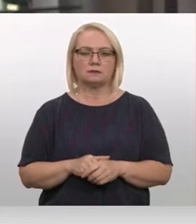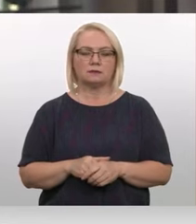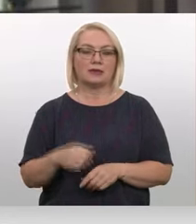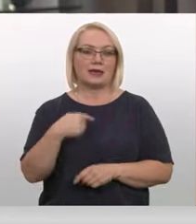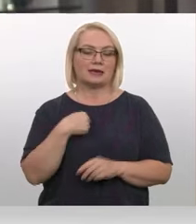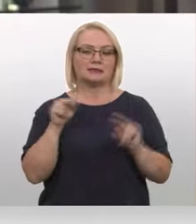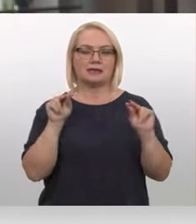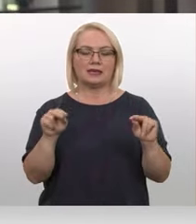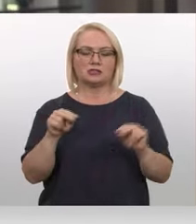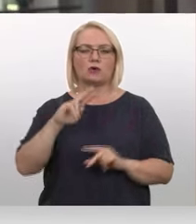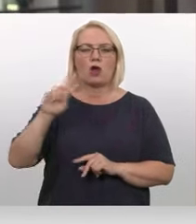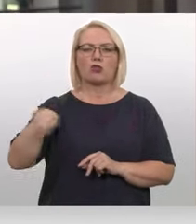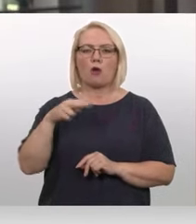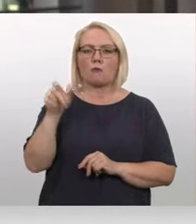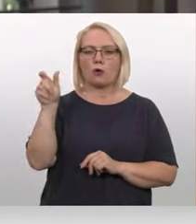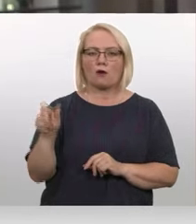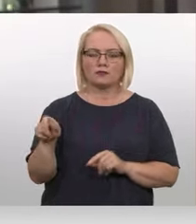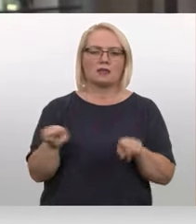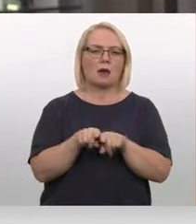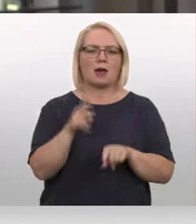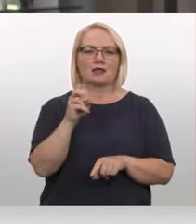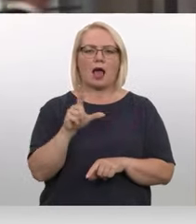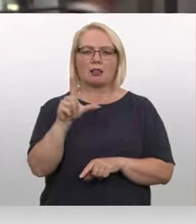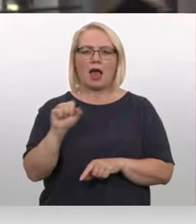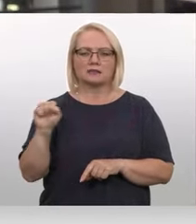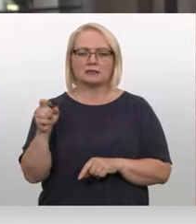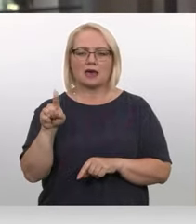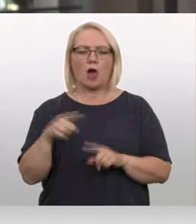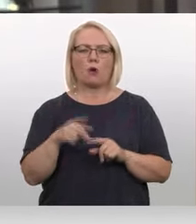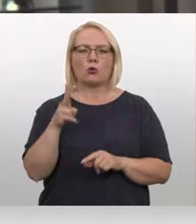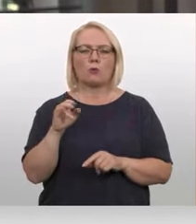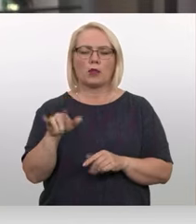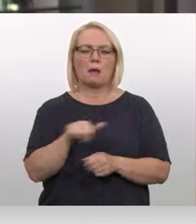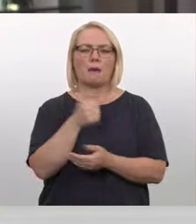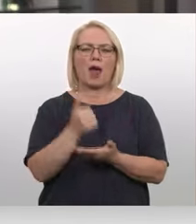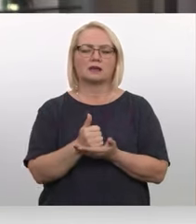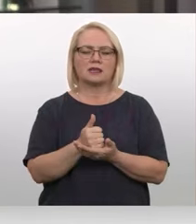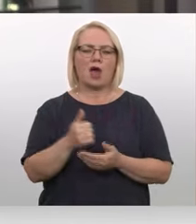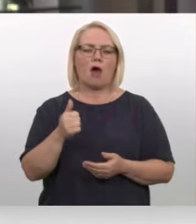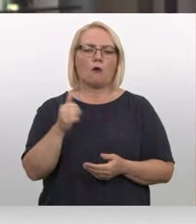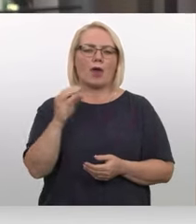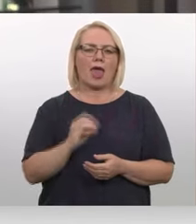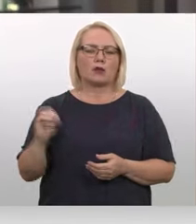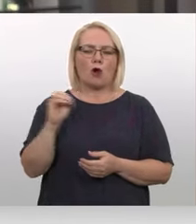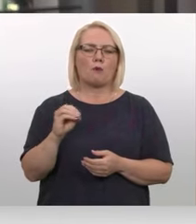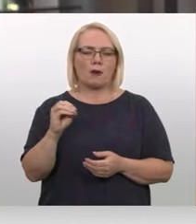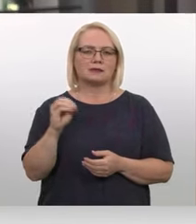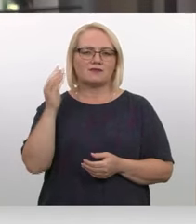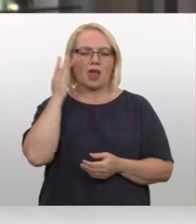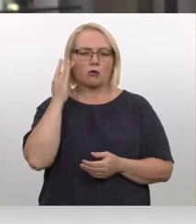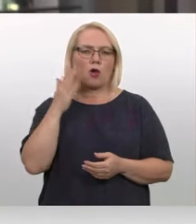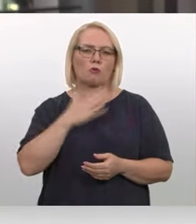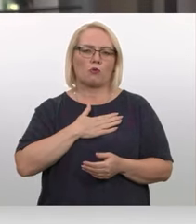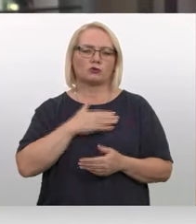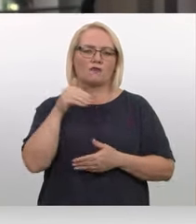Es ticu, ka Valdis Dombrovskis, Kaja Kallasa un Andrus Kubiļus pārstāv Eiropas viedokli ar mūsu vēsturisko izpratni un sajūtām. Viņi